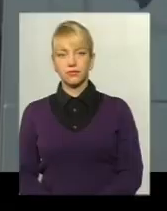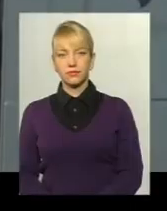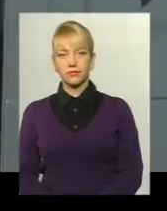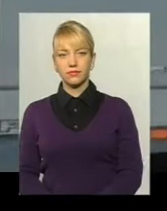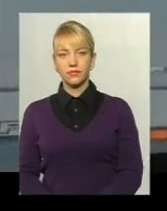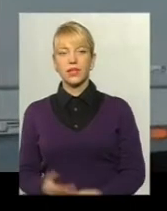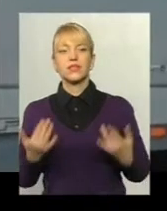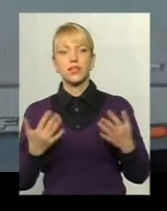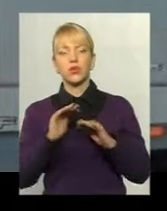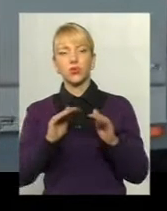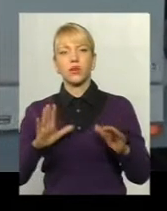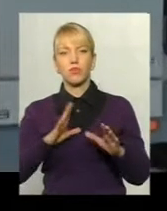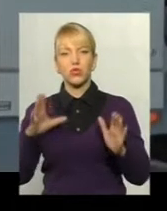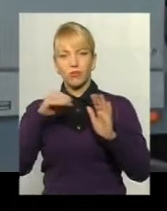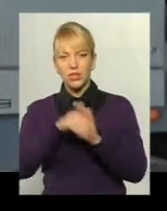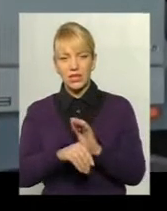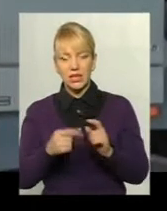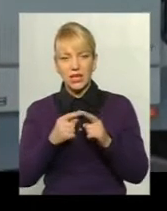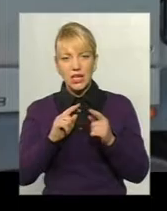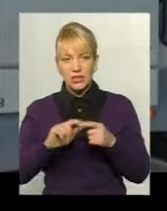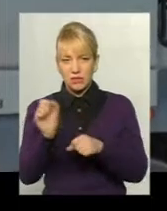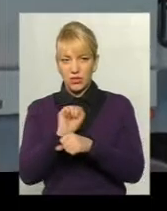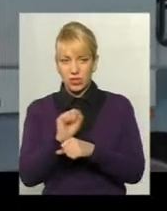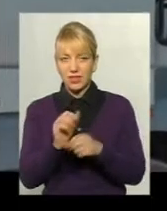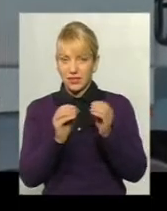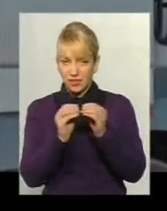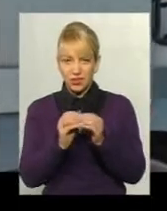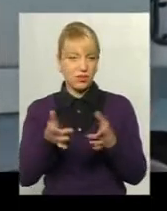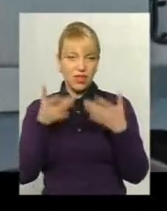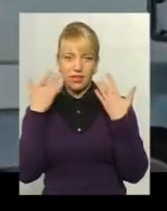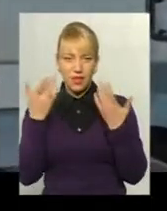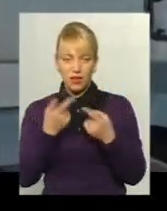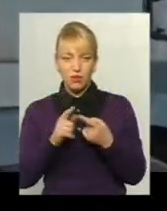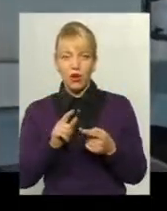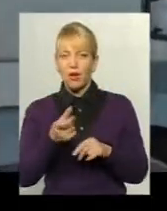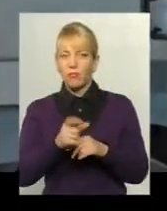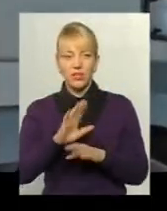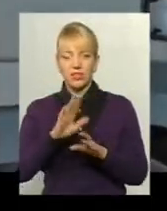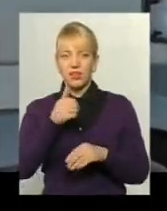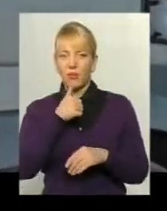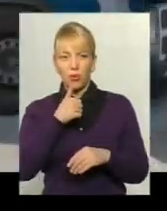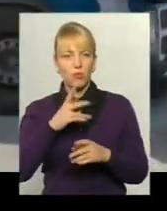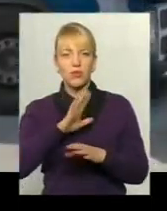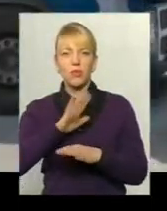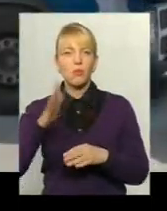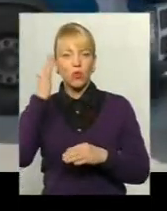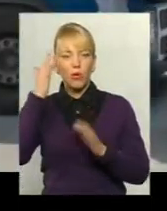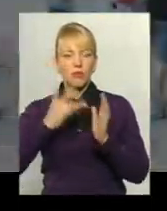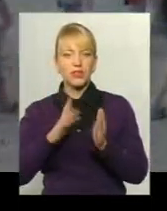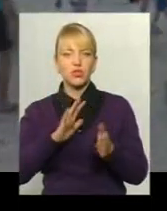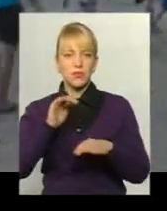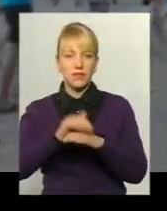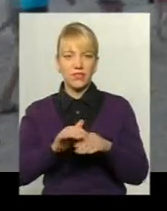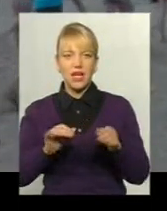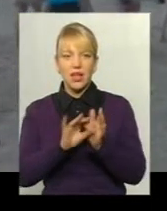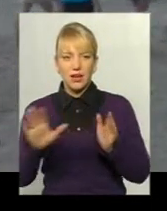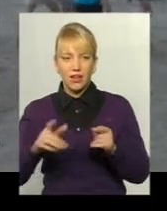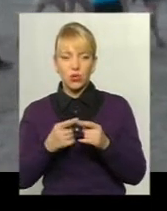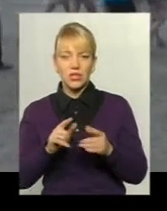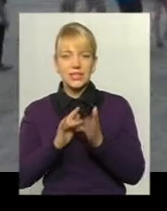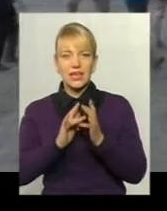Кількох дітей може вмістити кабіна вантажівки. З десяток – легко. Більше не пробували, бо не ставили за мету зафіксувати рекорд. Ціль екскурсії